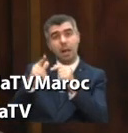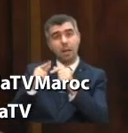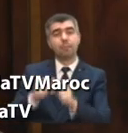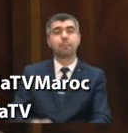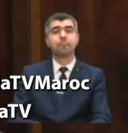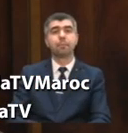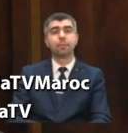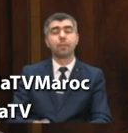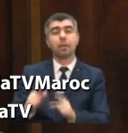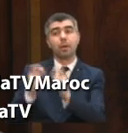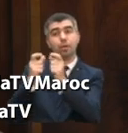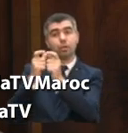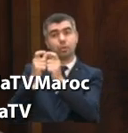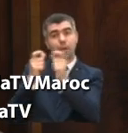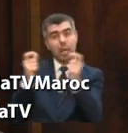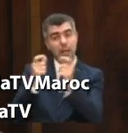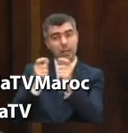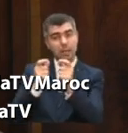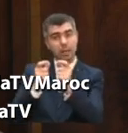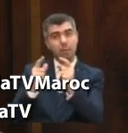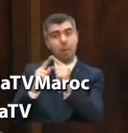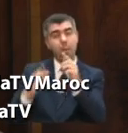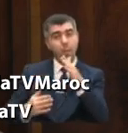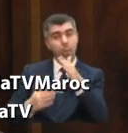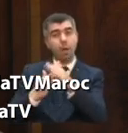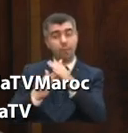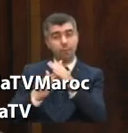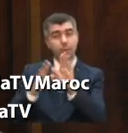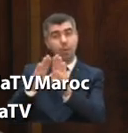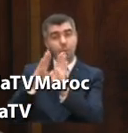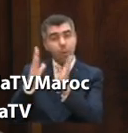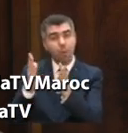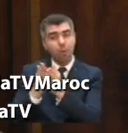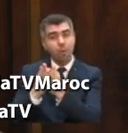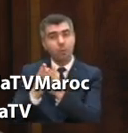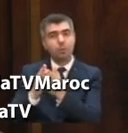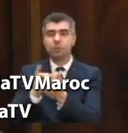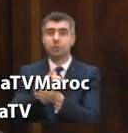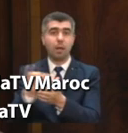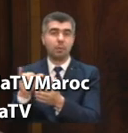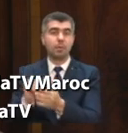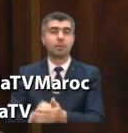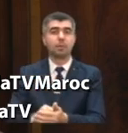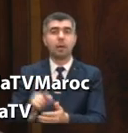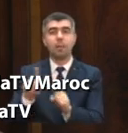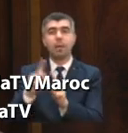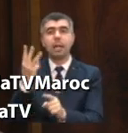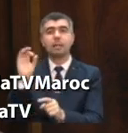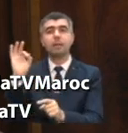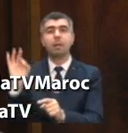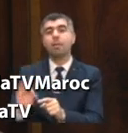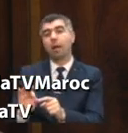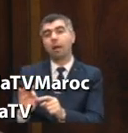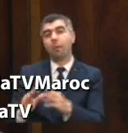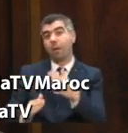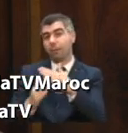عدد المقاولات التي تمت توقيف ديالها هو ثلث العدد الإجمالي لهذه المقاولات. سيد الوزير اليوم السؤال